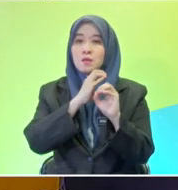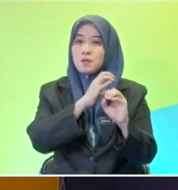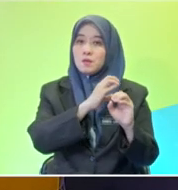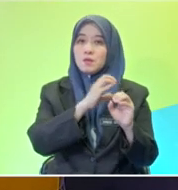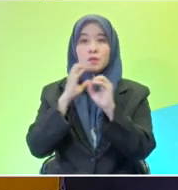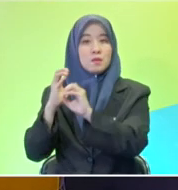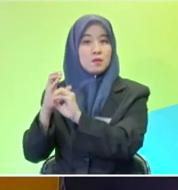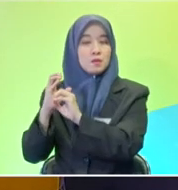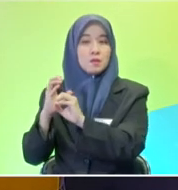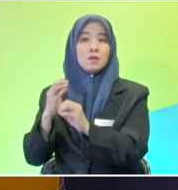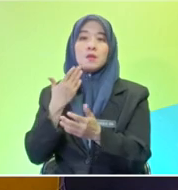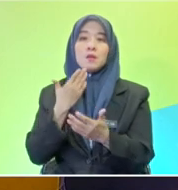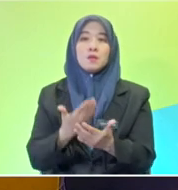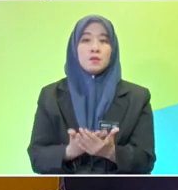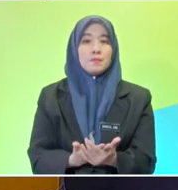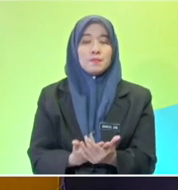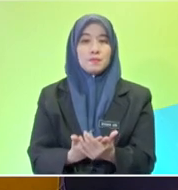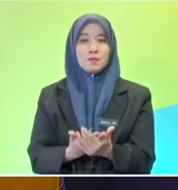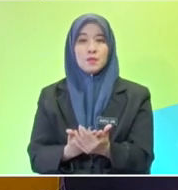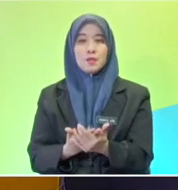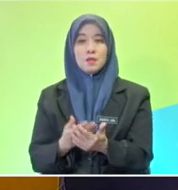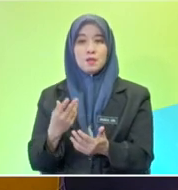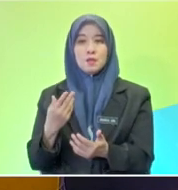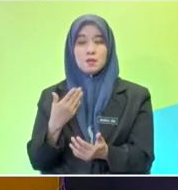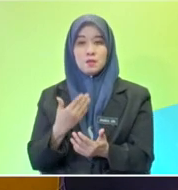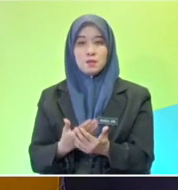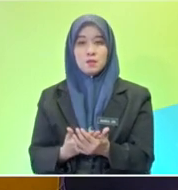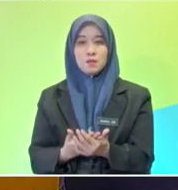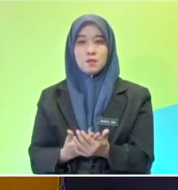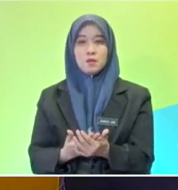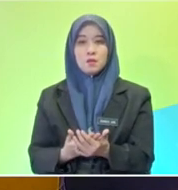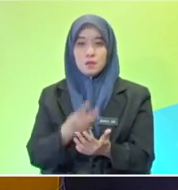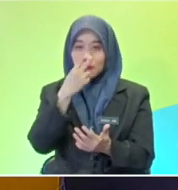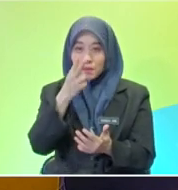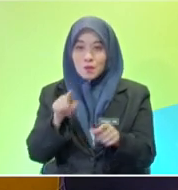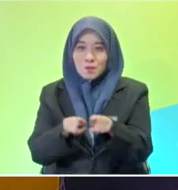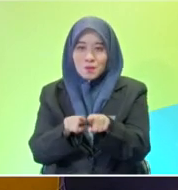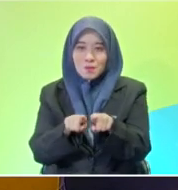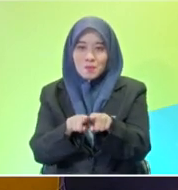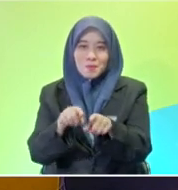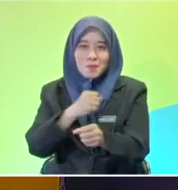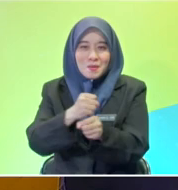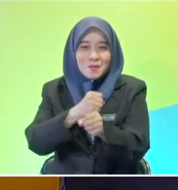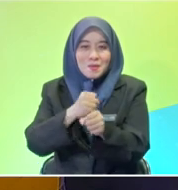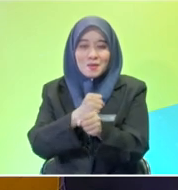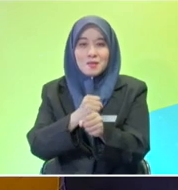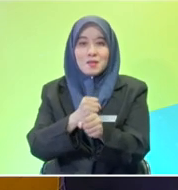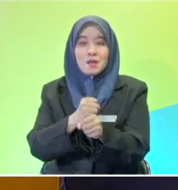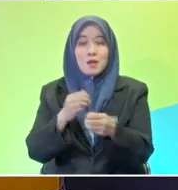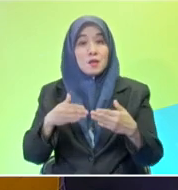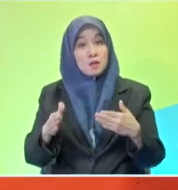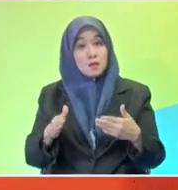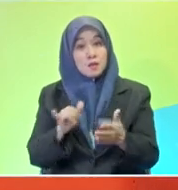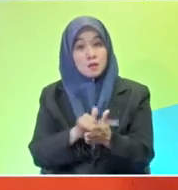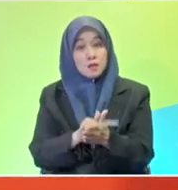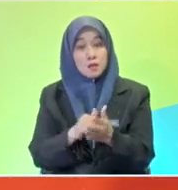Goncang. Okey, baik. Okey, cikgu. Betul lah nampak cair kopi. Betul-betul pekat ni. Selepas itu,